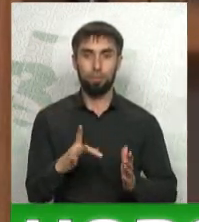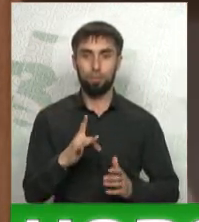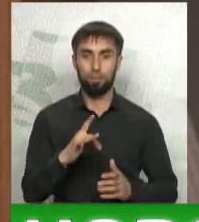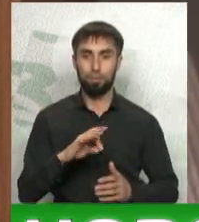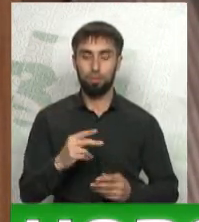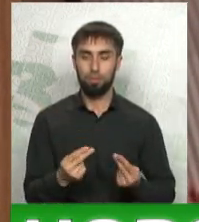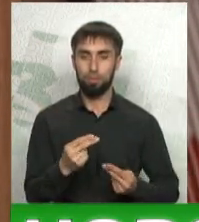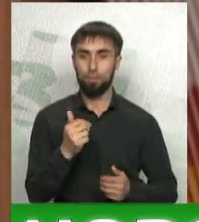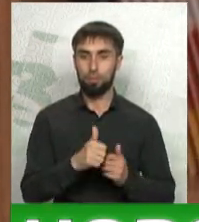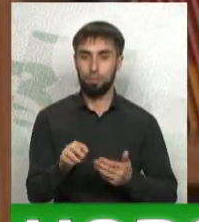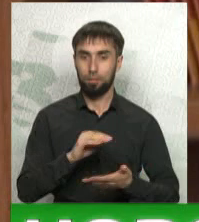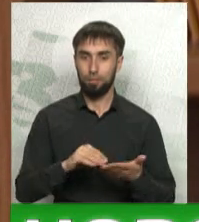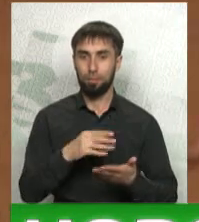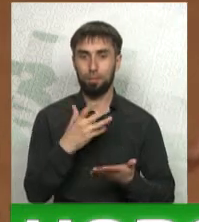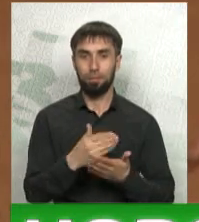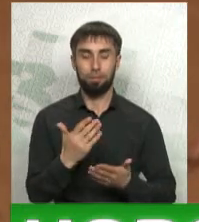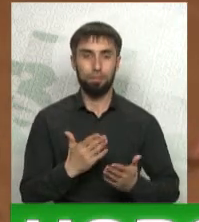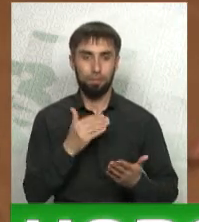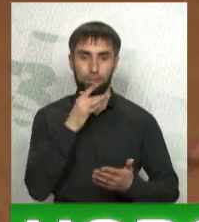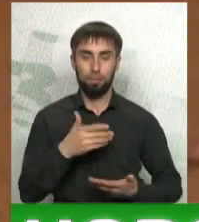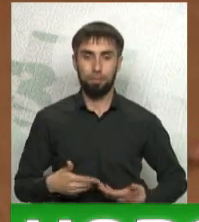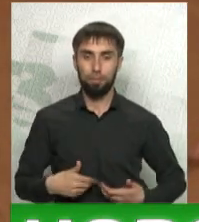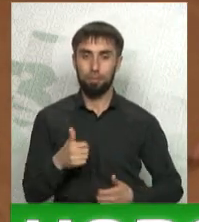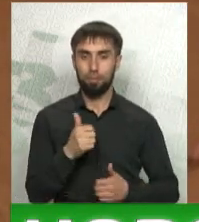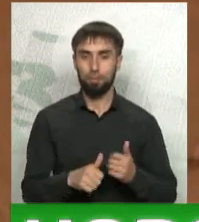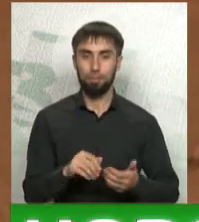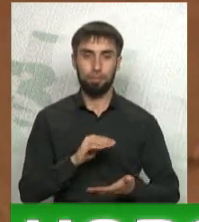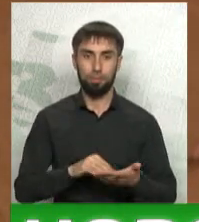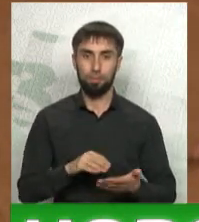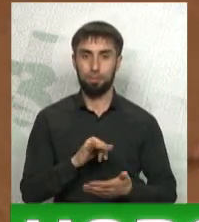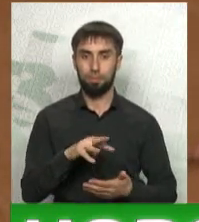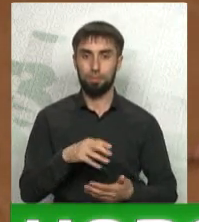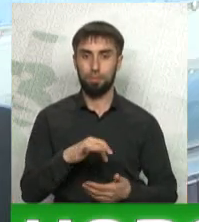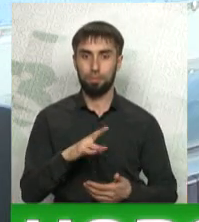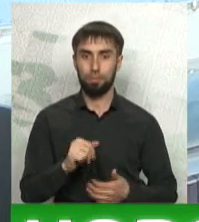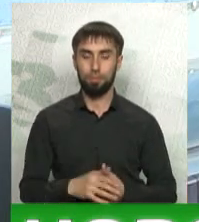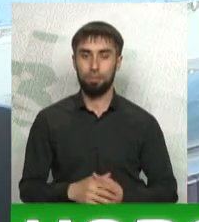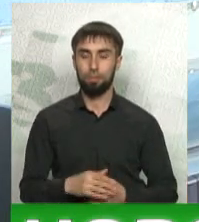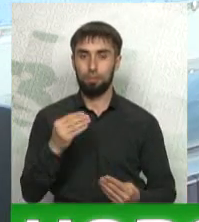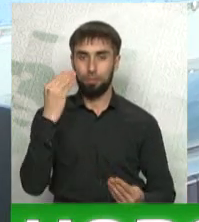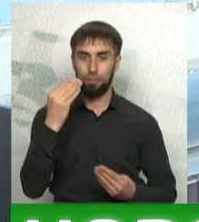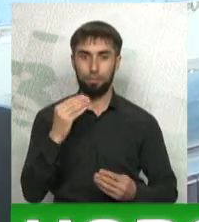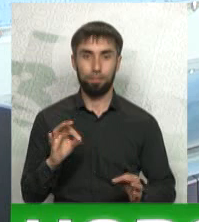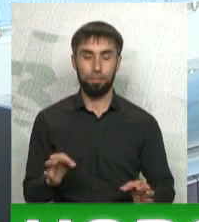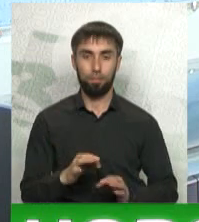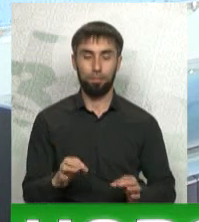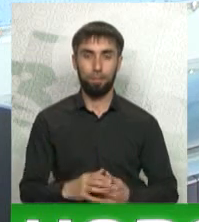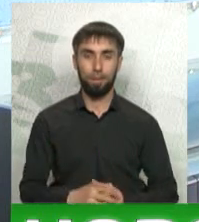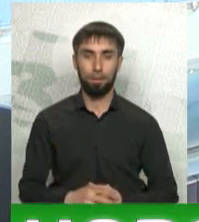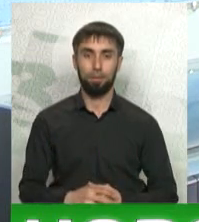у каждого писателя свой читатели который проживает каждую написанную им строку например песня